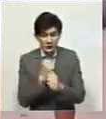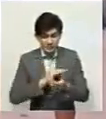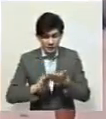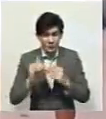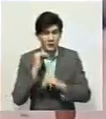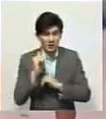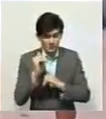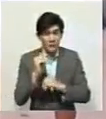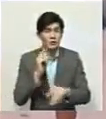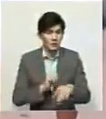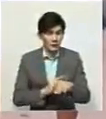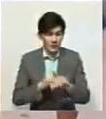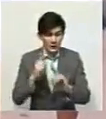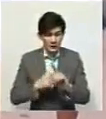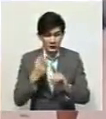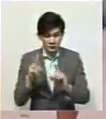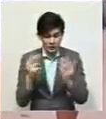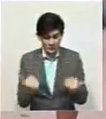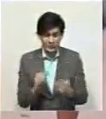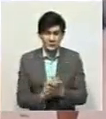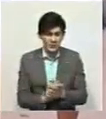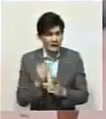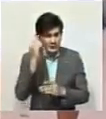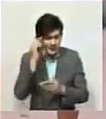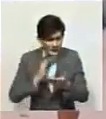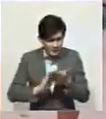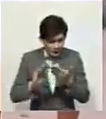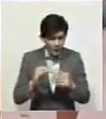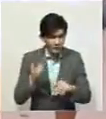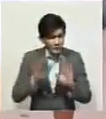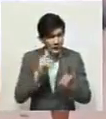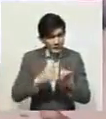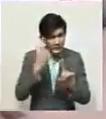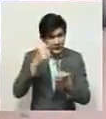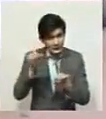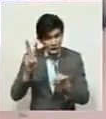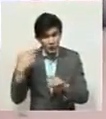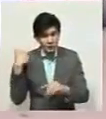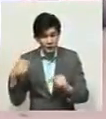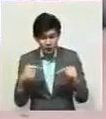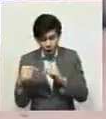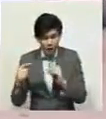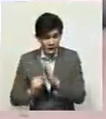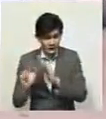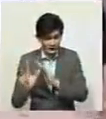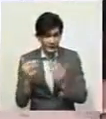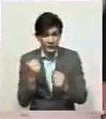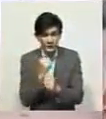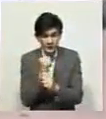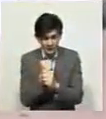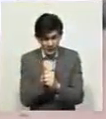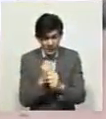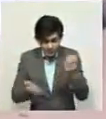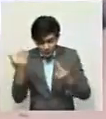เสร็จภายในระยะเวลาสิ้นปีนี้ค่ะซึ่งเฟส2คาดว่าจะเสร็จภายใน 1-2 เดือนและเฟส3ก็จะอยู่ในช่วงของระยะเวลาในการ